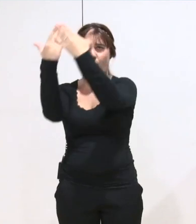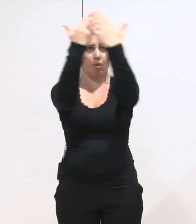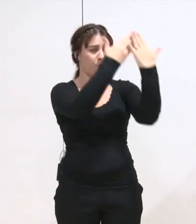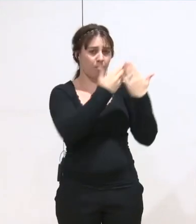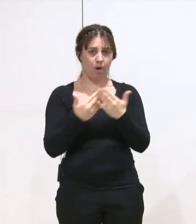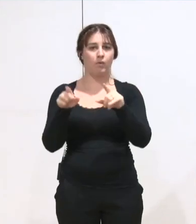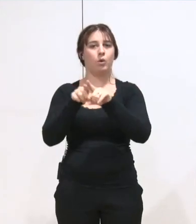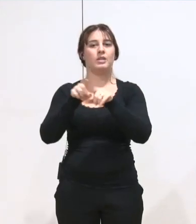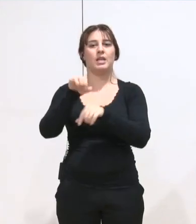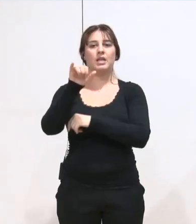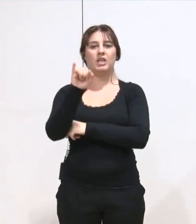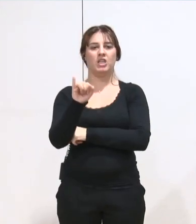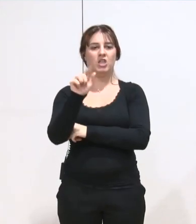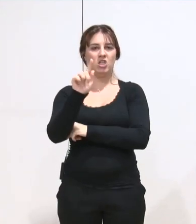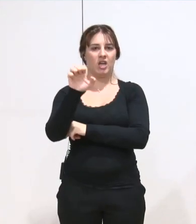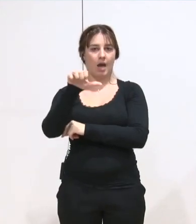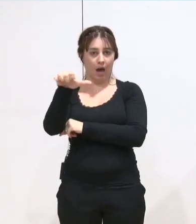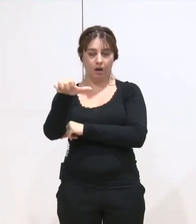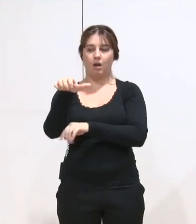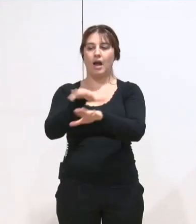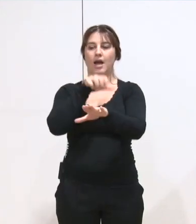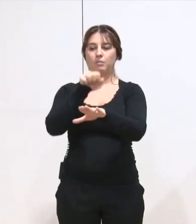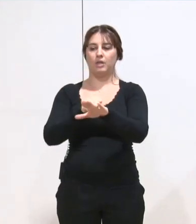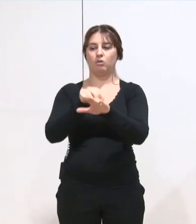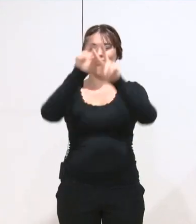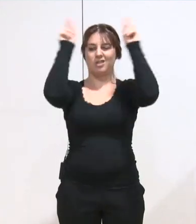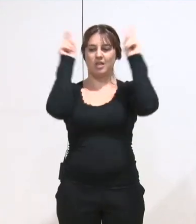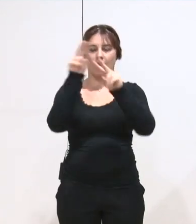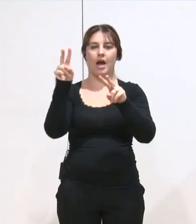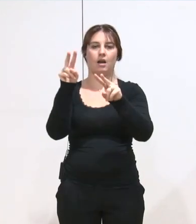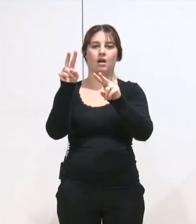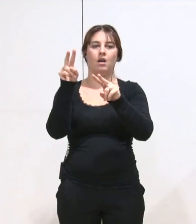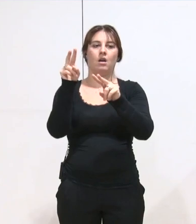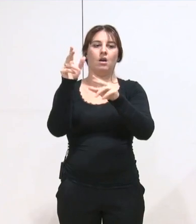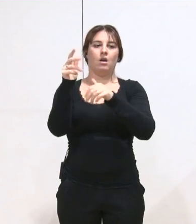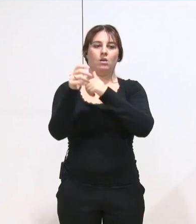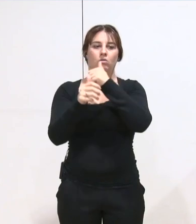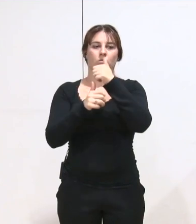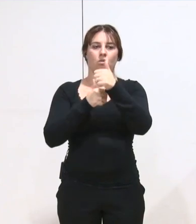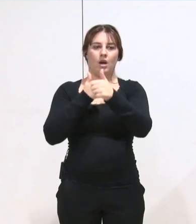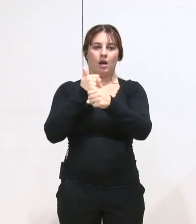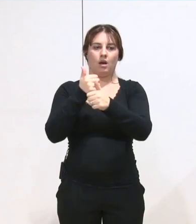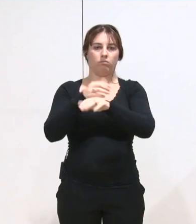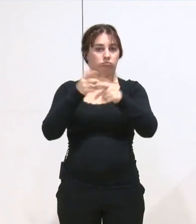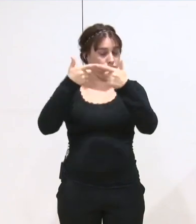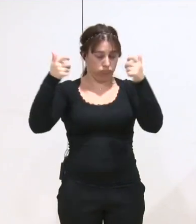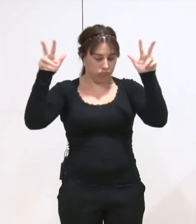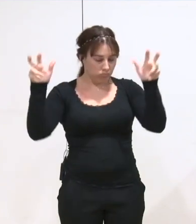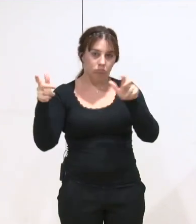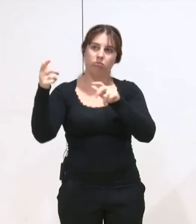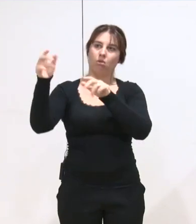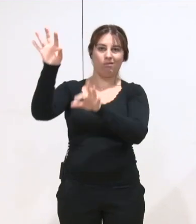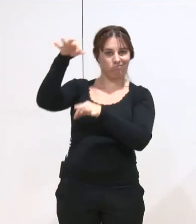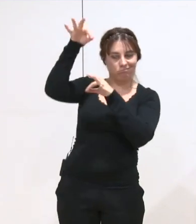l'IGA, l'Inspection Générale de l'Administration, qui est un organisme d'une rigueur et d'une exemplarité et d'une